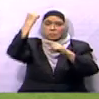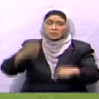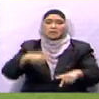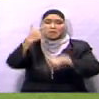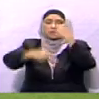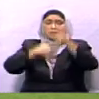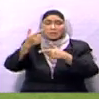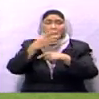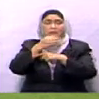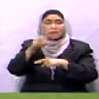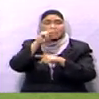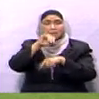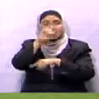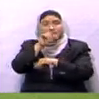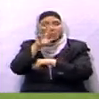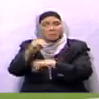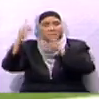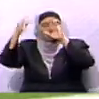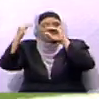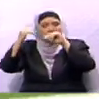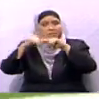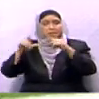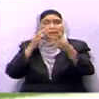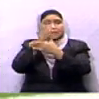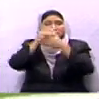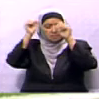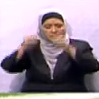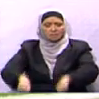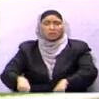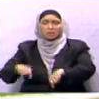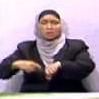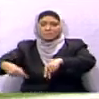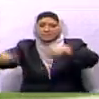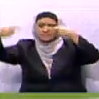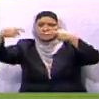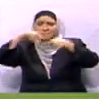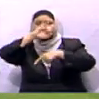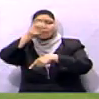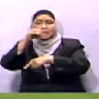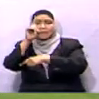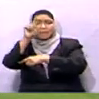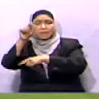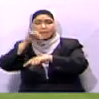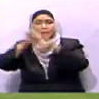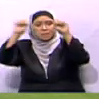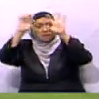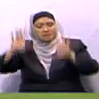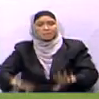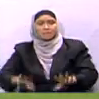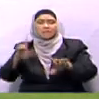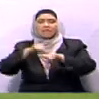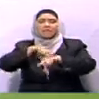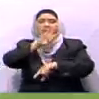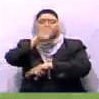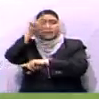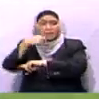Ken ilsoen dapat beraksi Pada perlawanan akhir piala Malaysia bertemu jdt di stadium Shah Alam pada 4 November ini